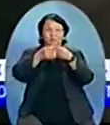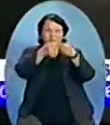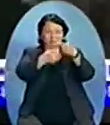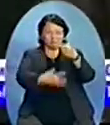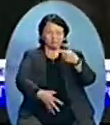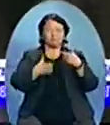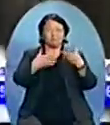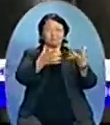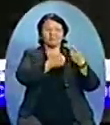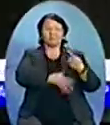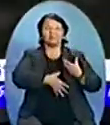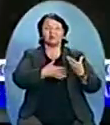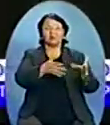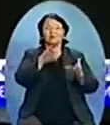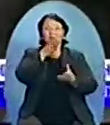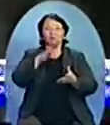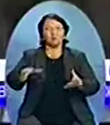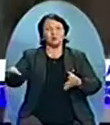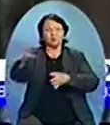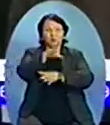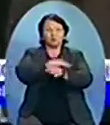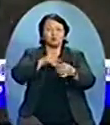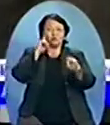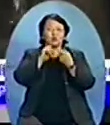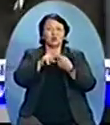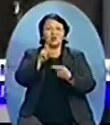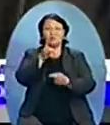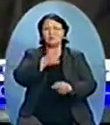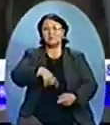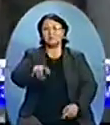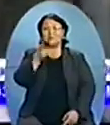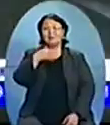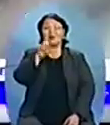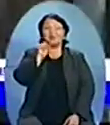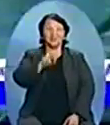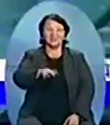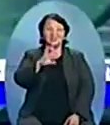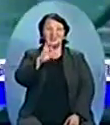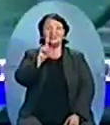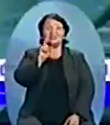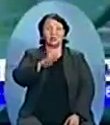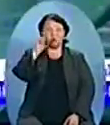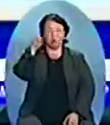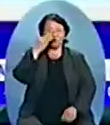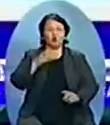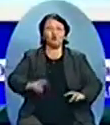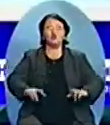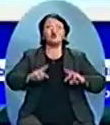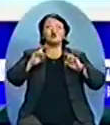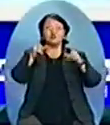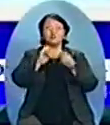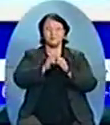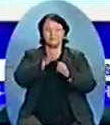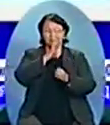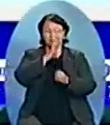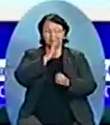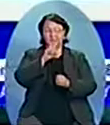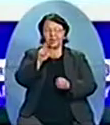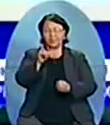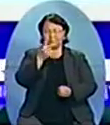насныханд хамаатай эрүүл мэндийн даатгалын системд тодорхой өөрчлөлтүүд хийхээр болсон байна. Даатгалагч бүр дээр одоо бид